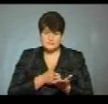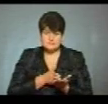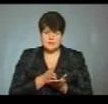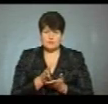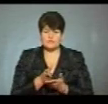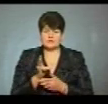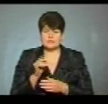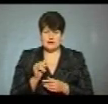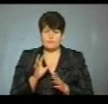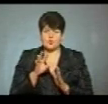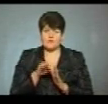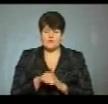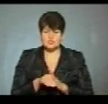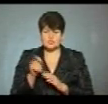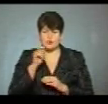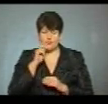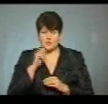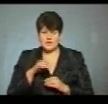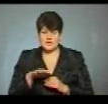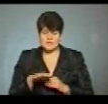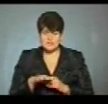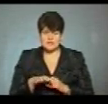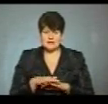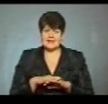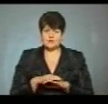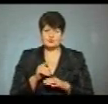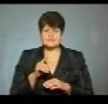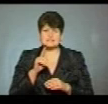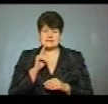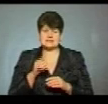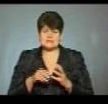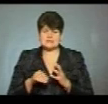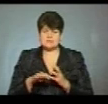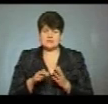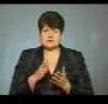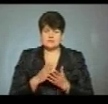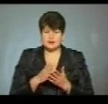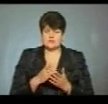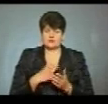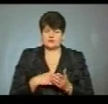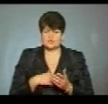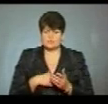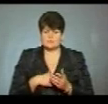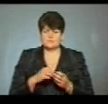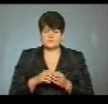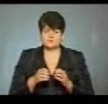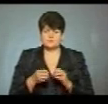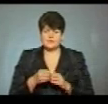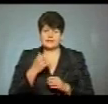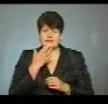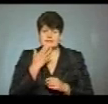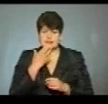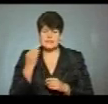на запровадження в Україні так званого ринку землі, який несе у собі загрозу